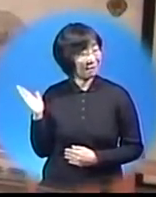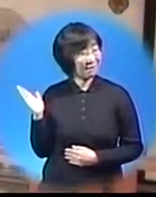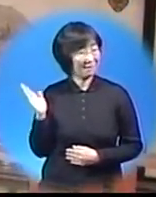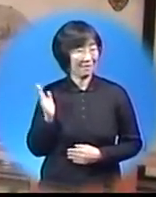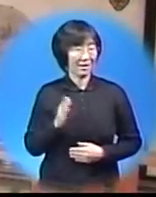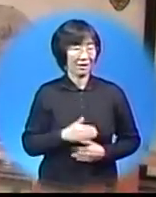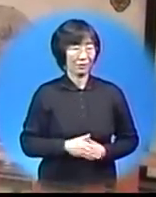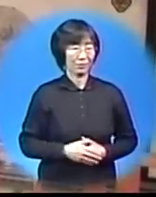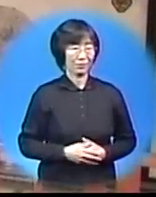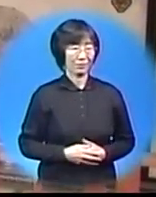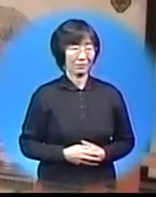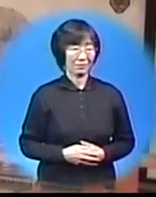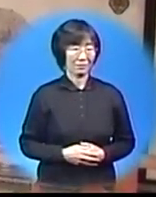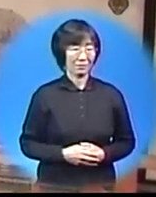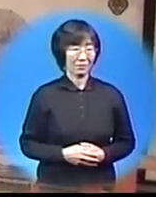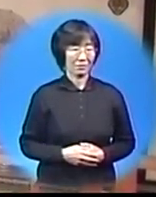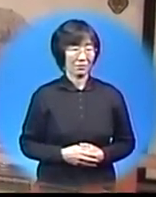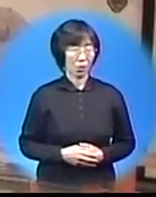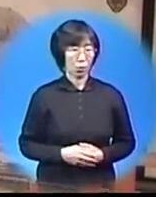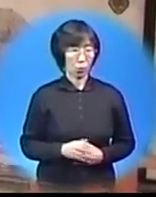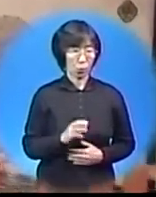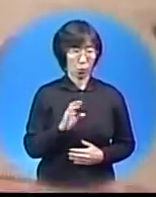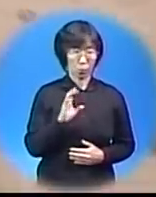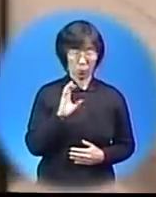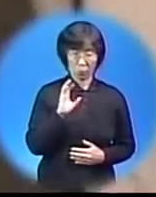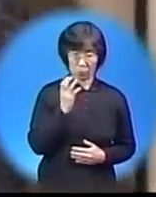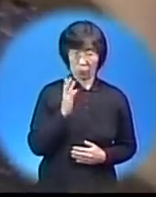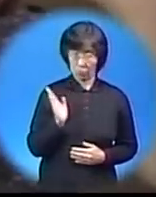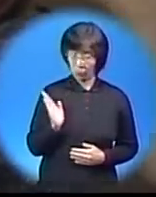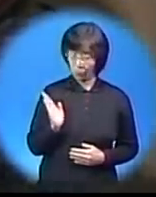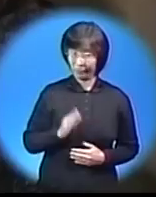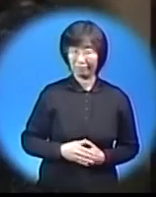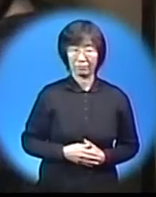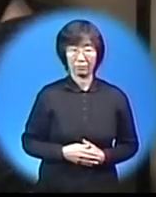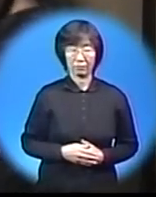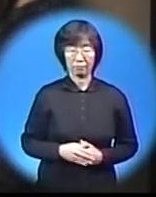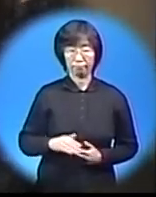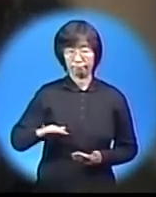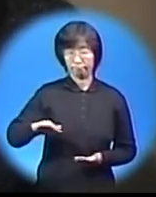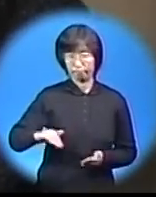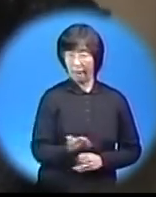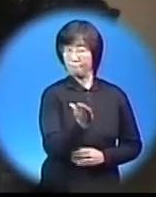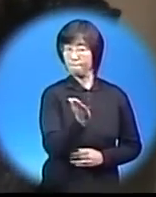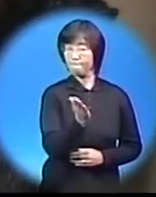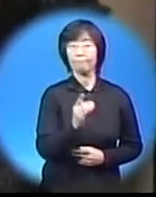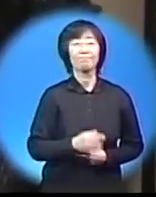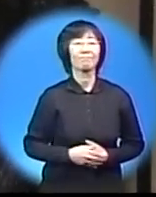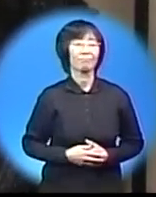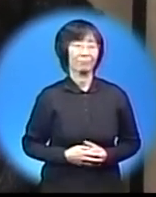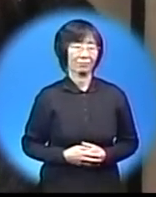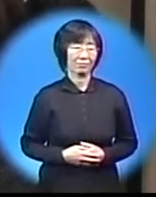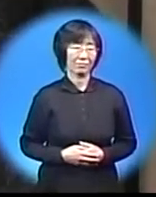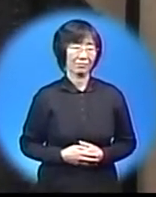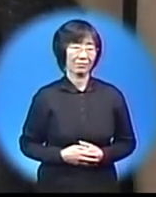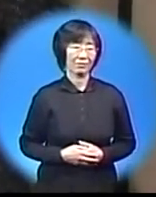いや、すごい 変わりますでしょ。 変わる、すごいですね。